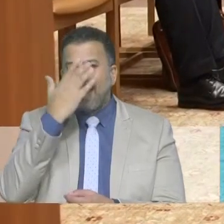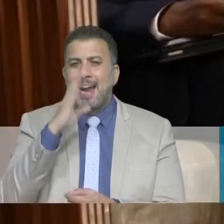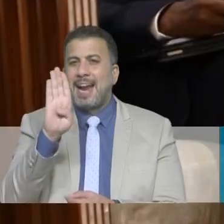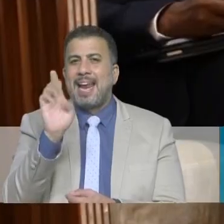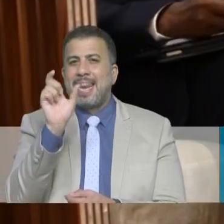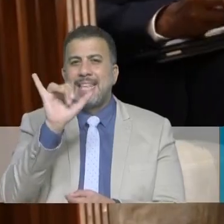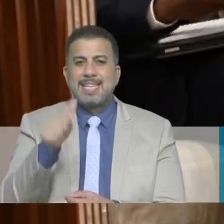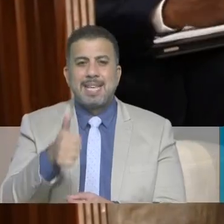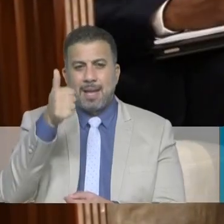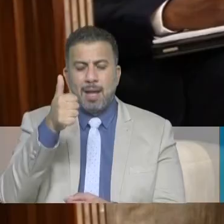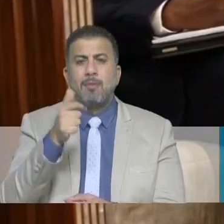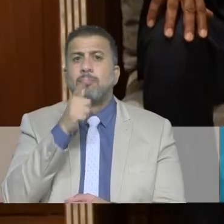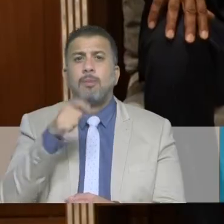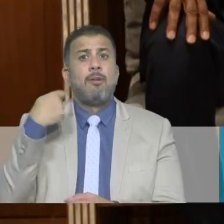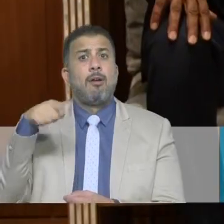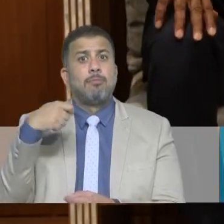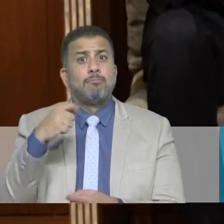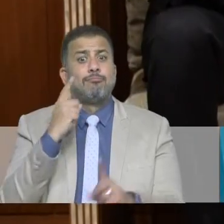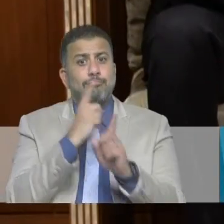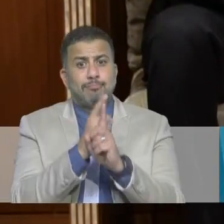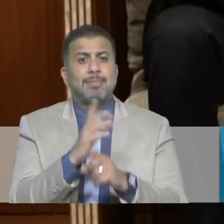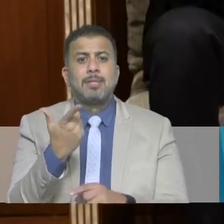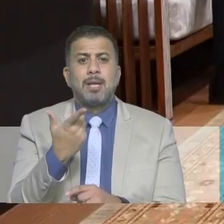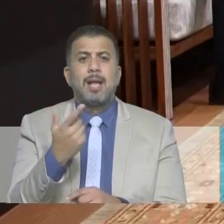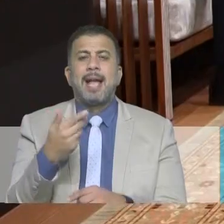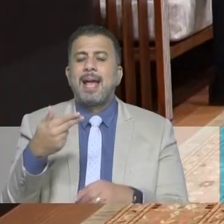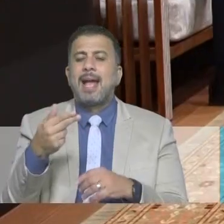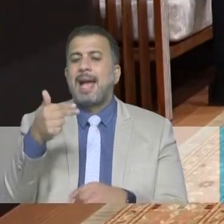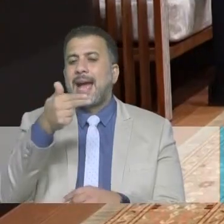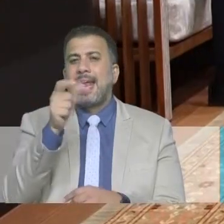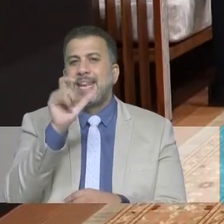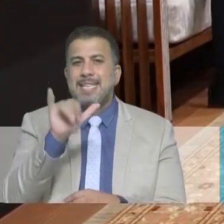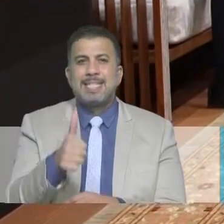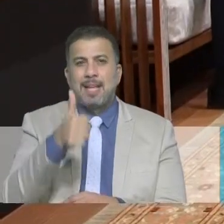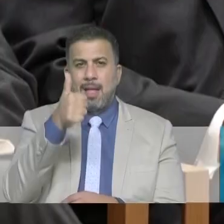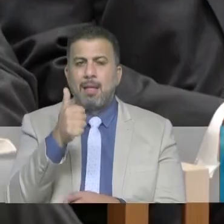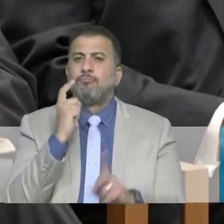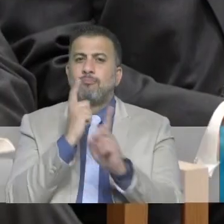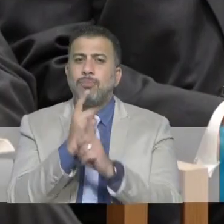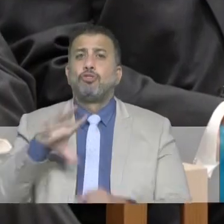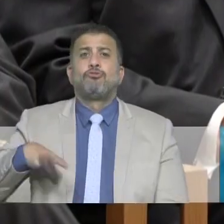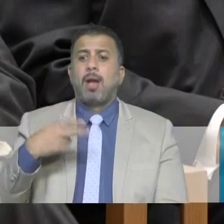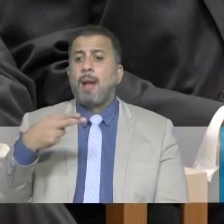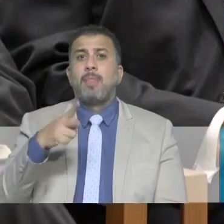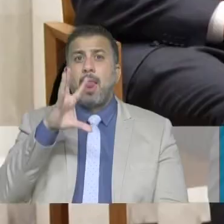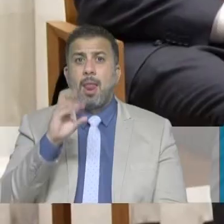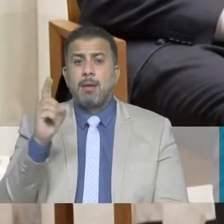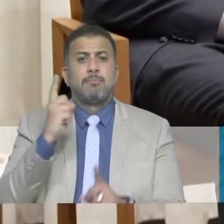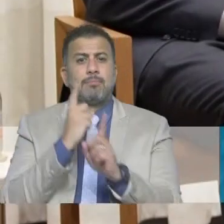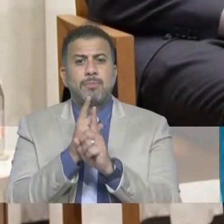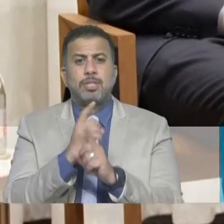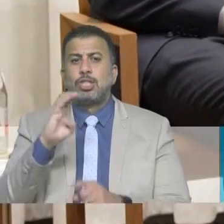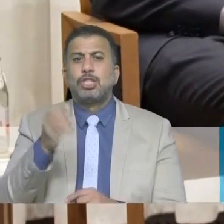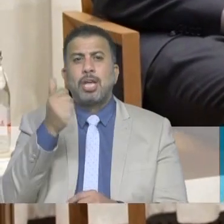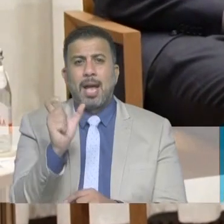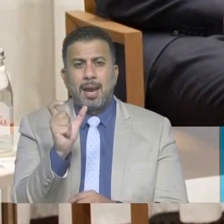ومعالي امادو اورباا رئيس وزراء جمهوريه غينيا والتقى سمو الشيخ عبد الله بن زايد ال نهيان معالي جان